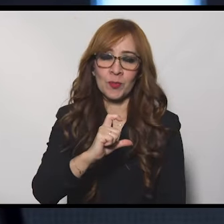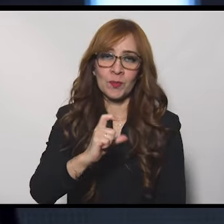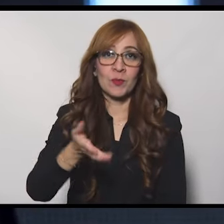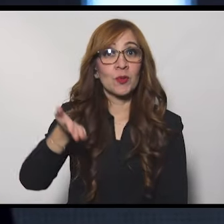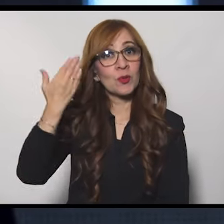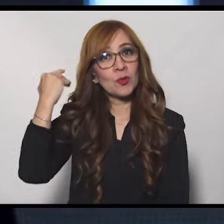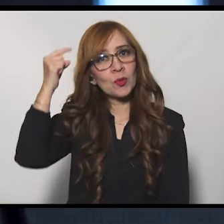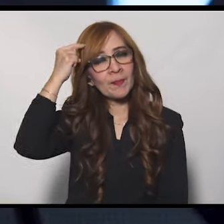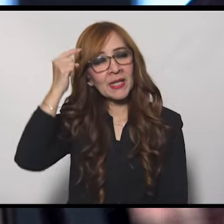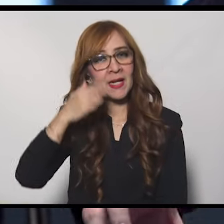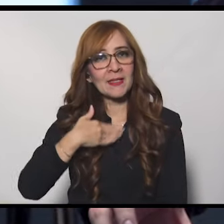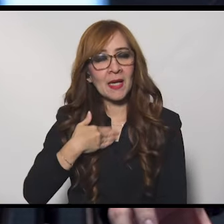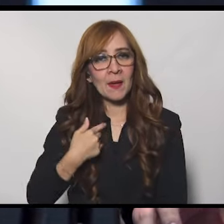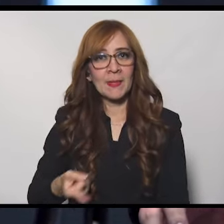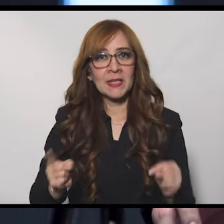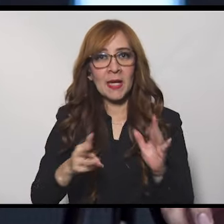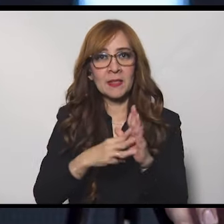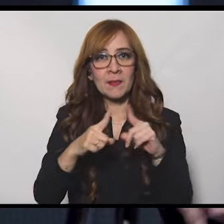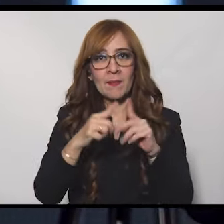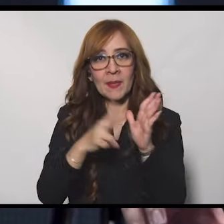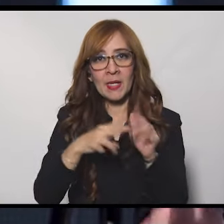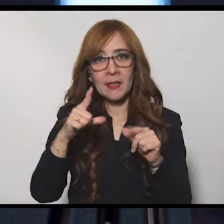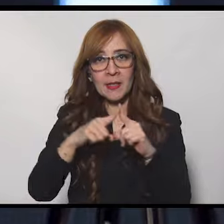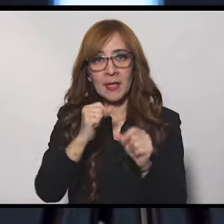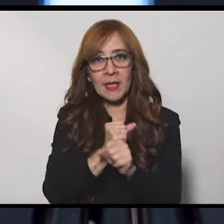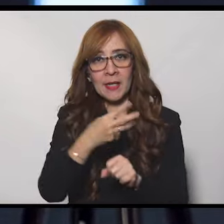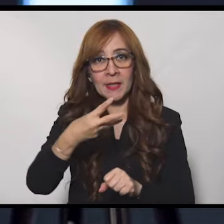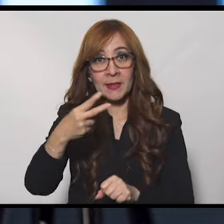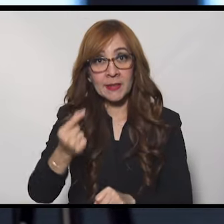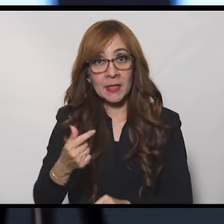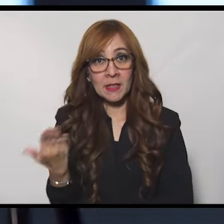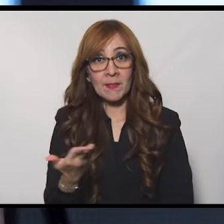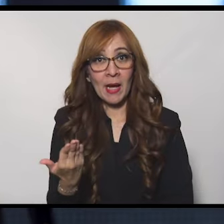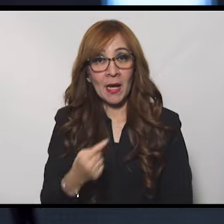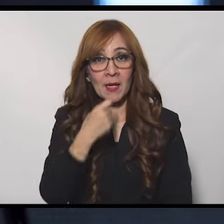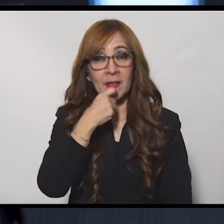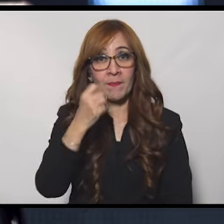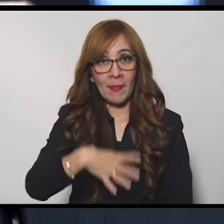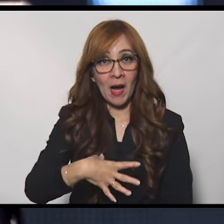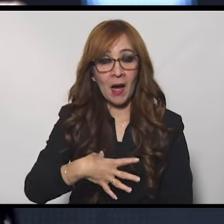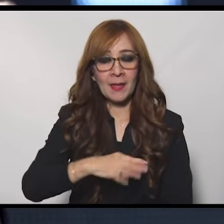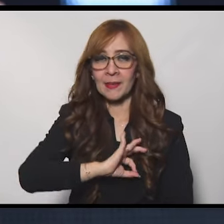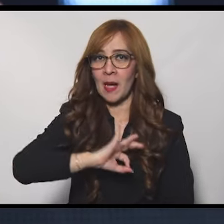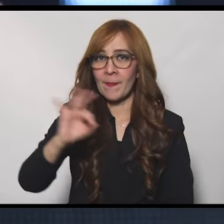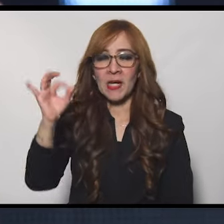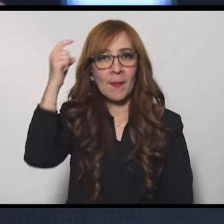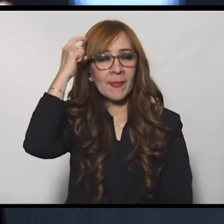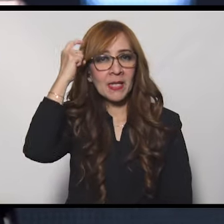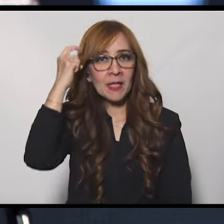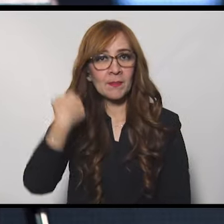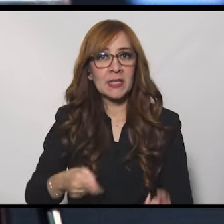pikiran saya itu menjadi manajer di bank. Gak pernah tuh memikirkan menjadi hamba Tuhan.